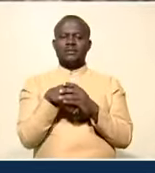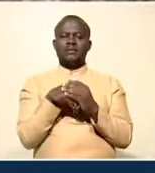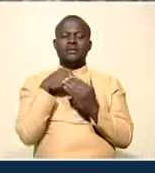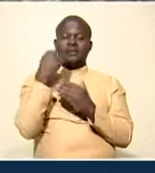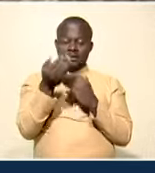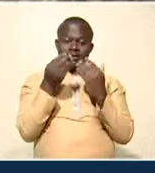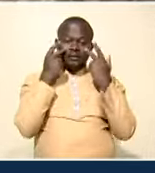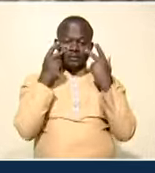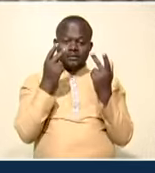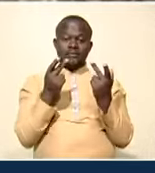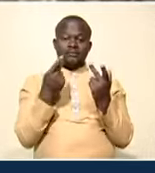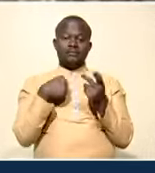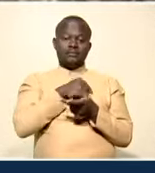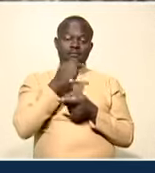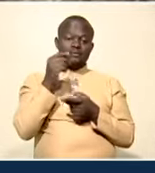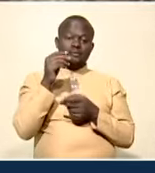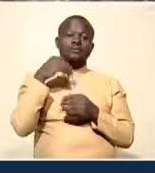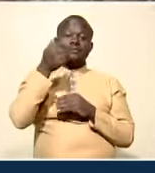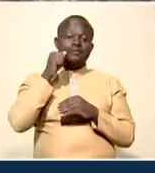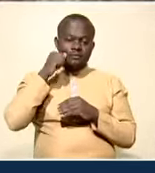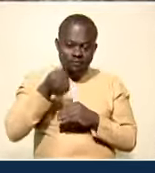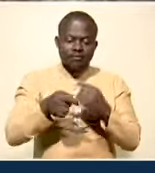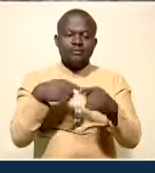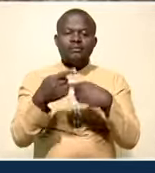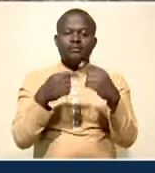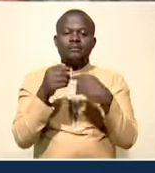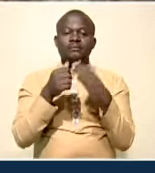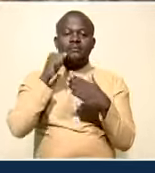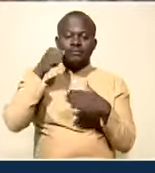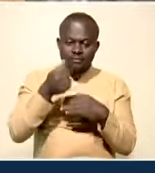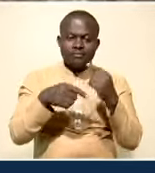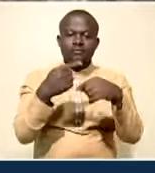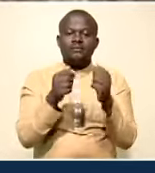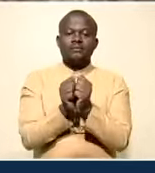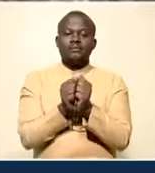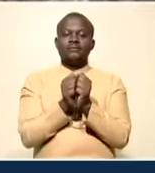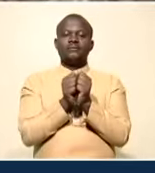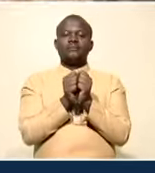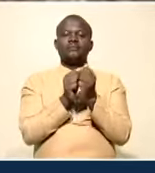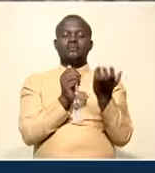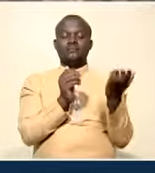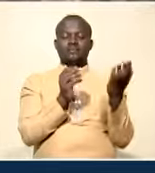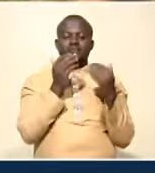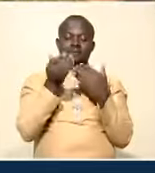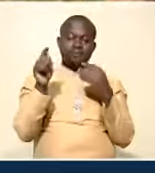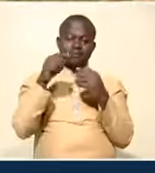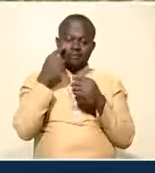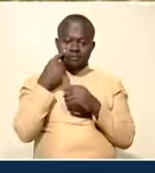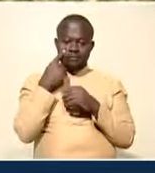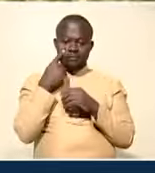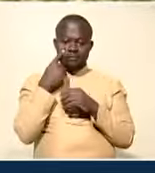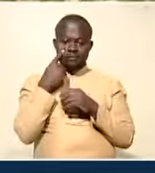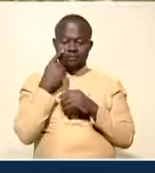Tubona turavuga ati reka tubireke bukeye umururi akomeze. Bukeye nabwo umuriro urakomeza icyumweru kirashira ikindi kiraza tuza kureba aya mabuye